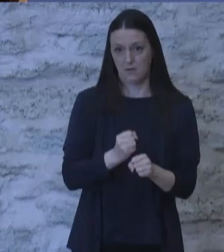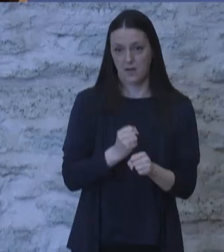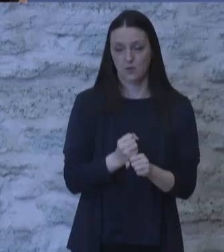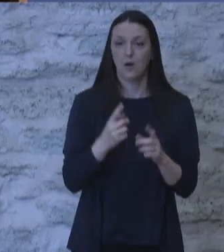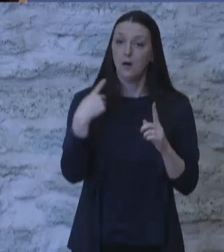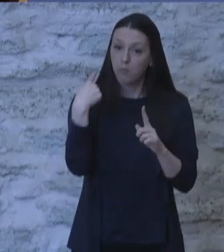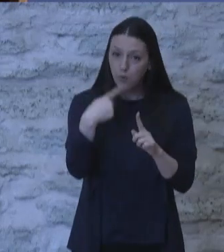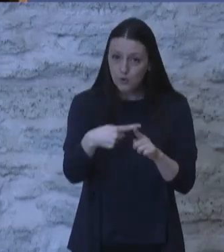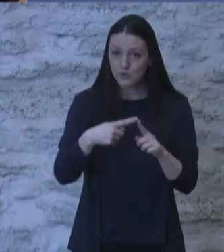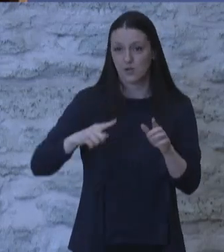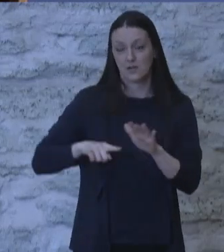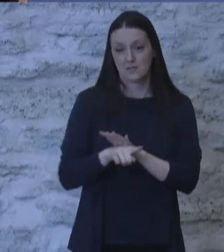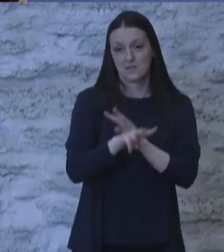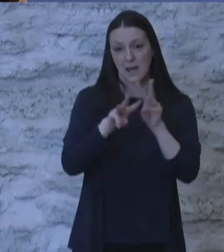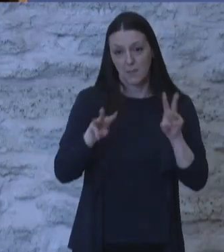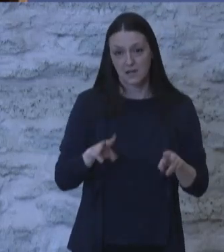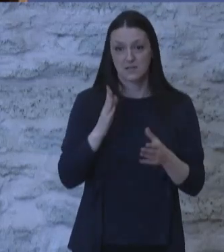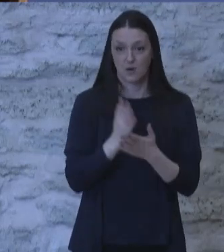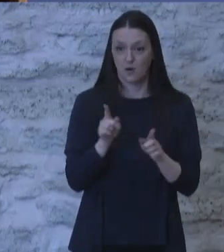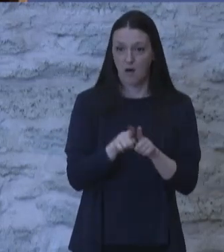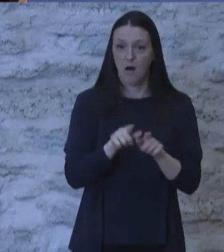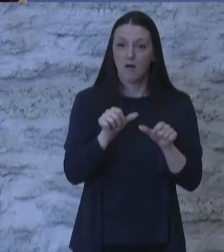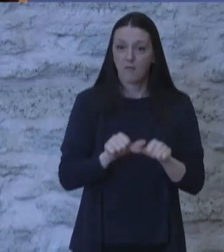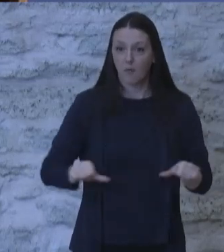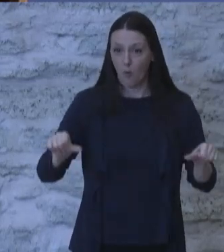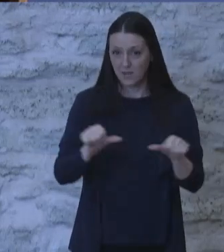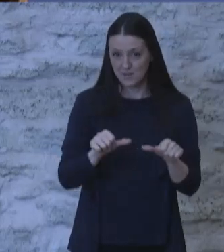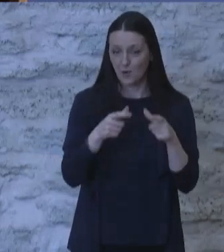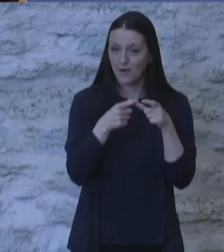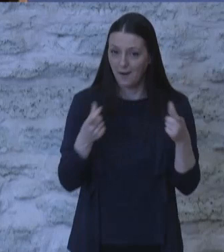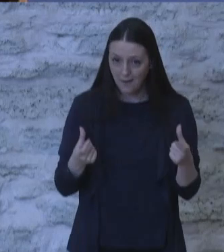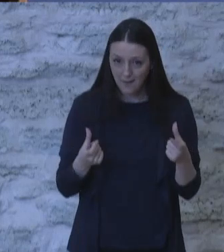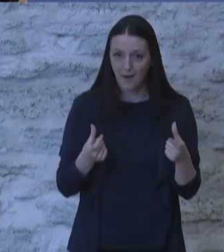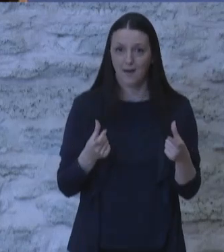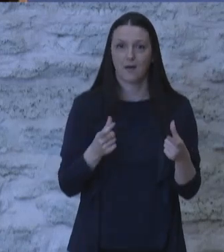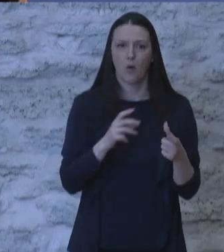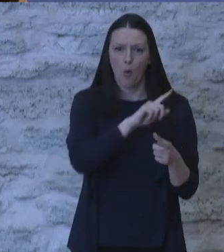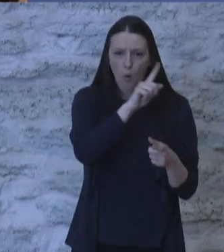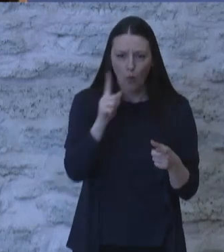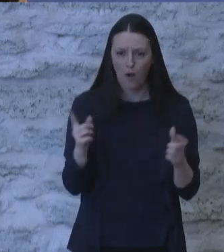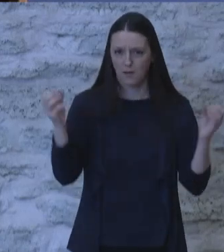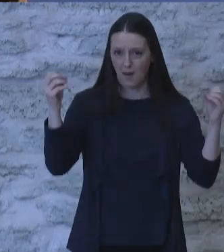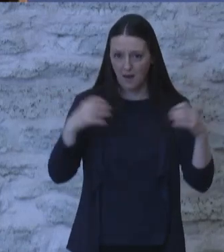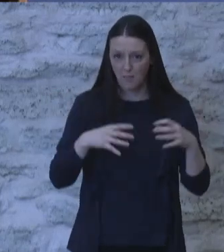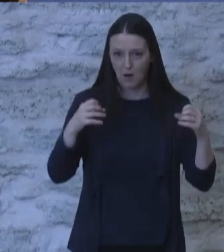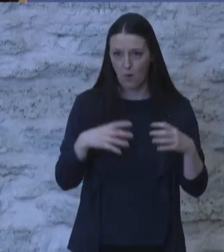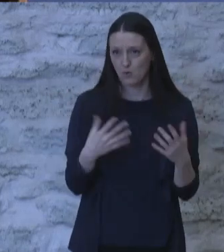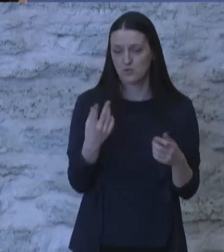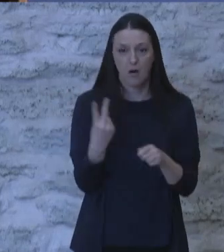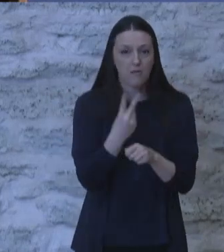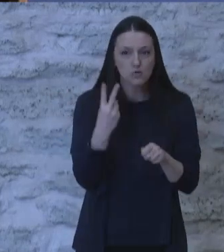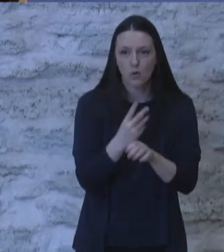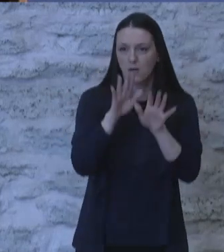siseminister on ka veel selle valitsuskomissioniliige, kes käib koos kaks korda